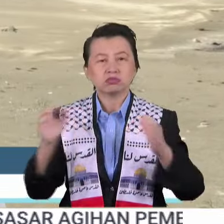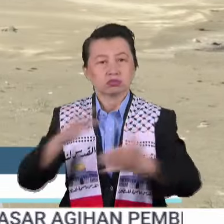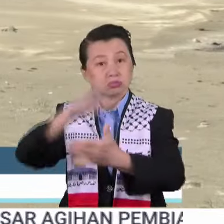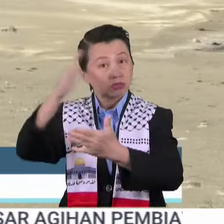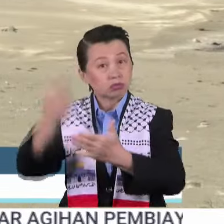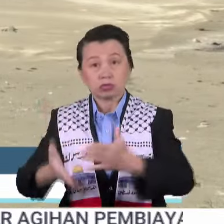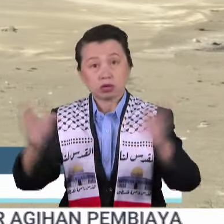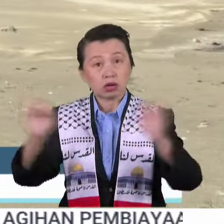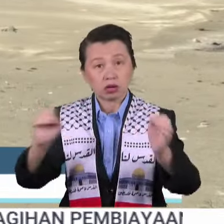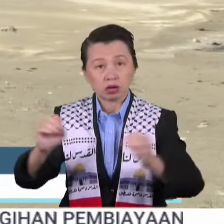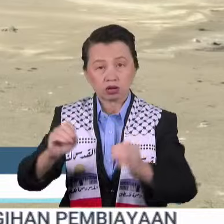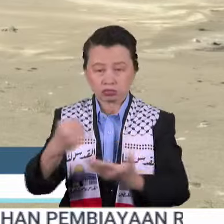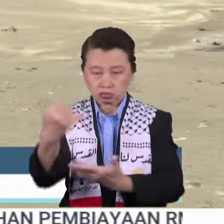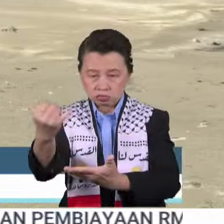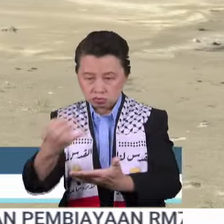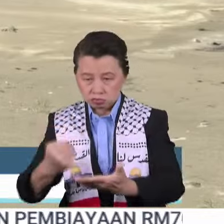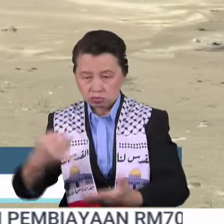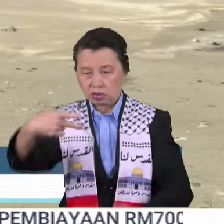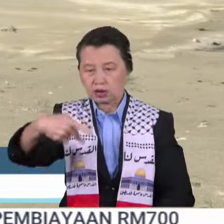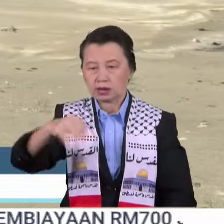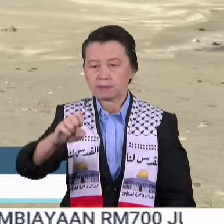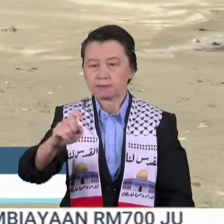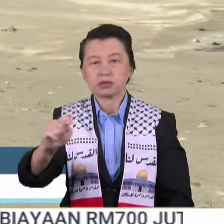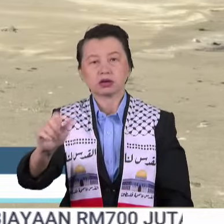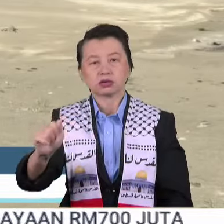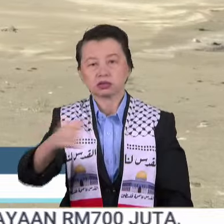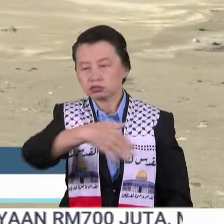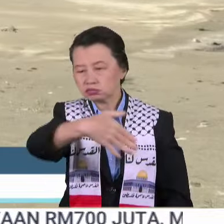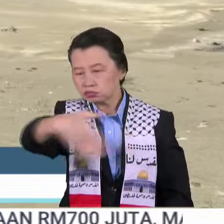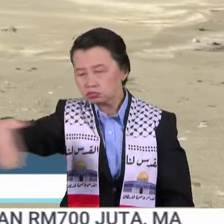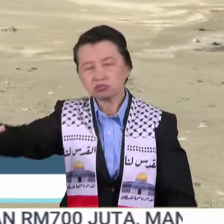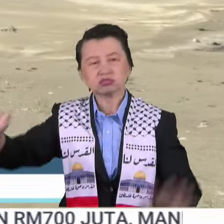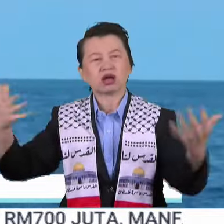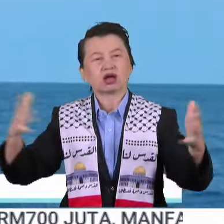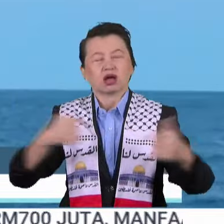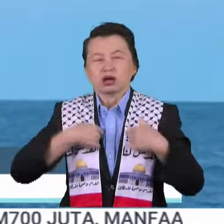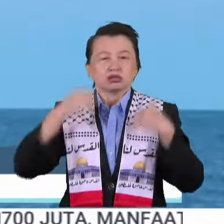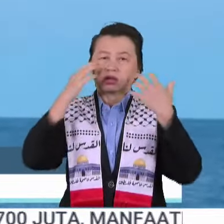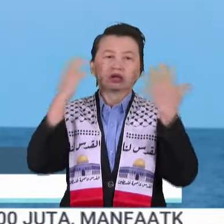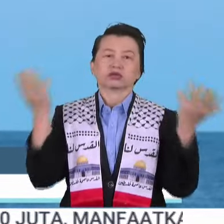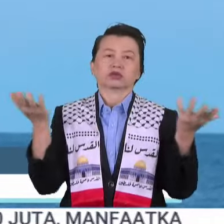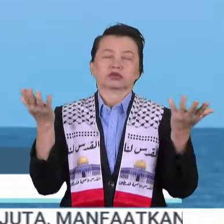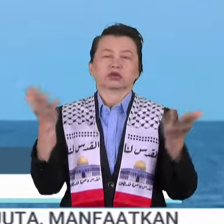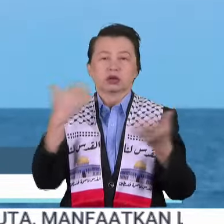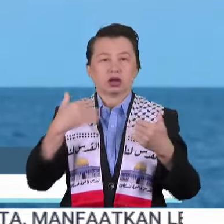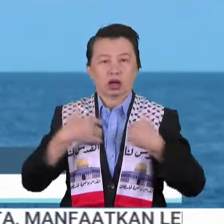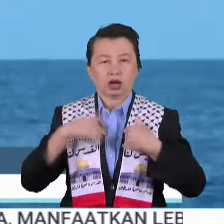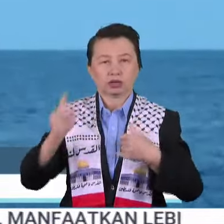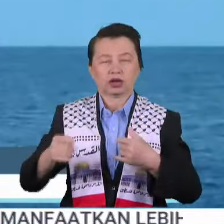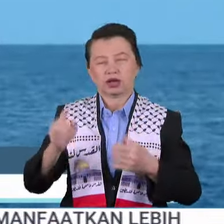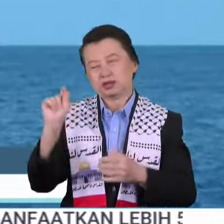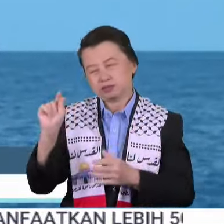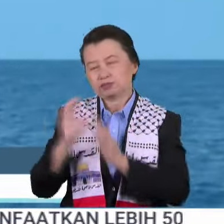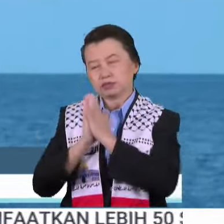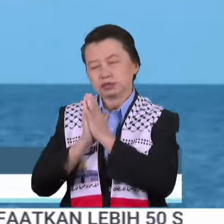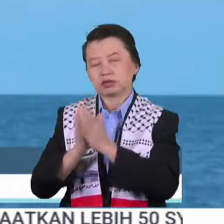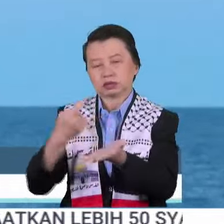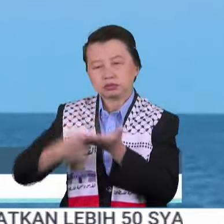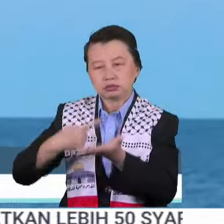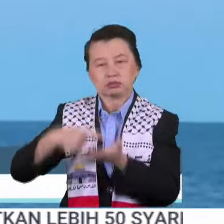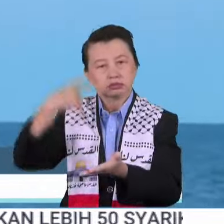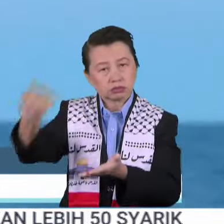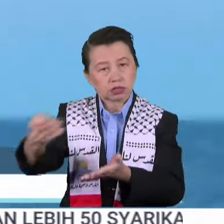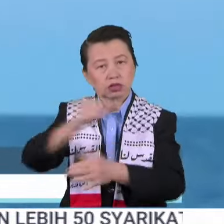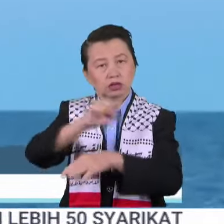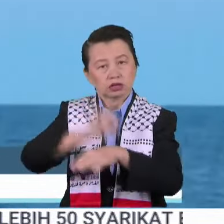kemuktamad terhadap pemetaan perairan Malaysia dan Singapura ini disebabkan saya tak pasti kenapa dan saya harap adakan sedikit rundingan yang